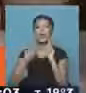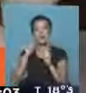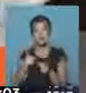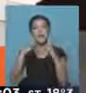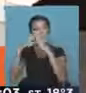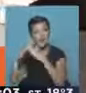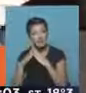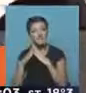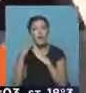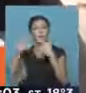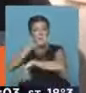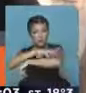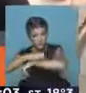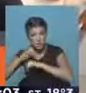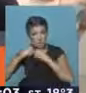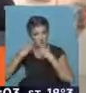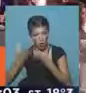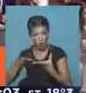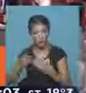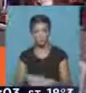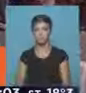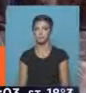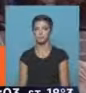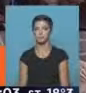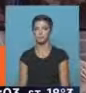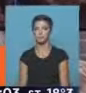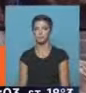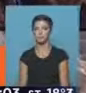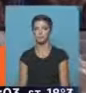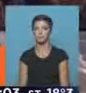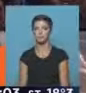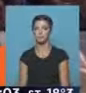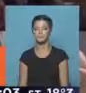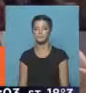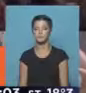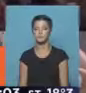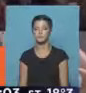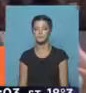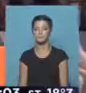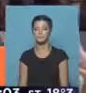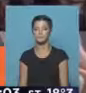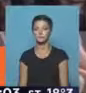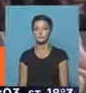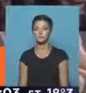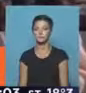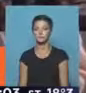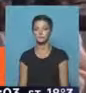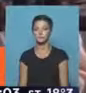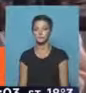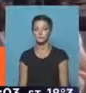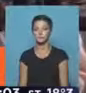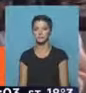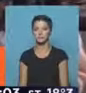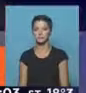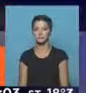hogares franceses más desprotegidos. Face à la décomposition des candidats officiels, le système a sécrété